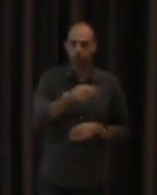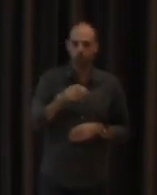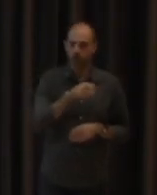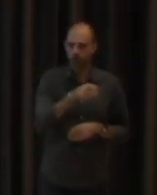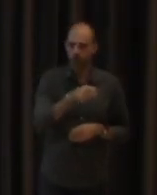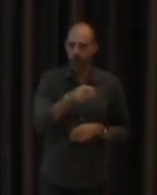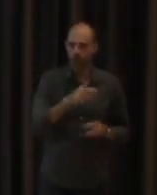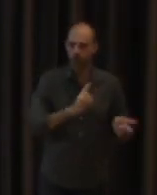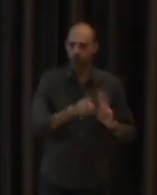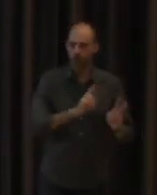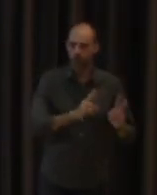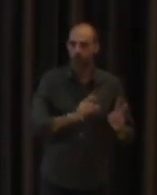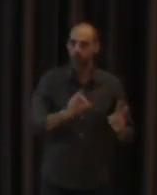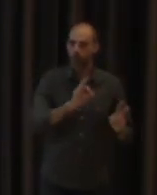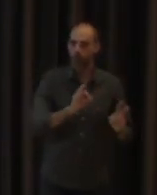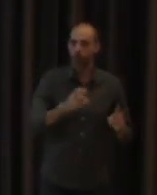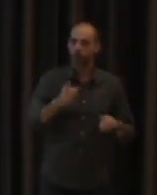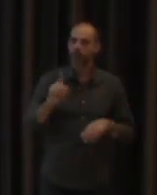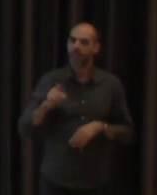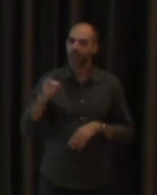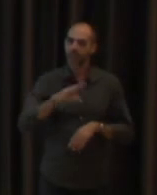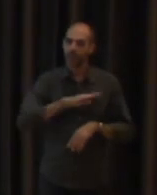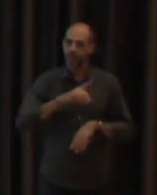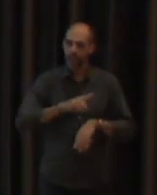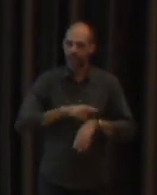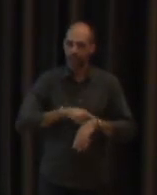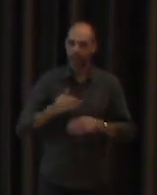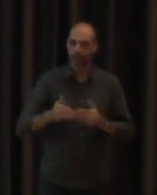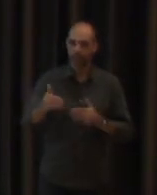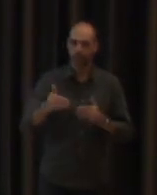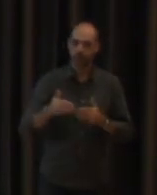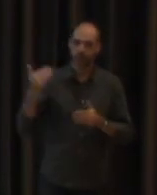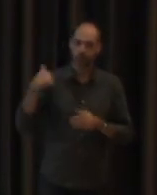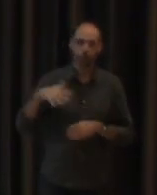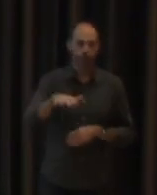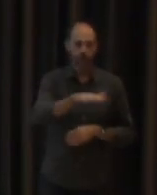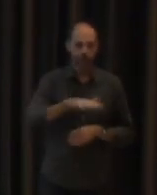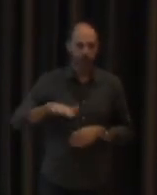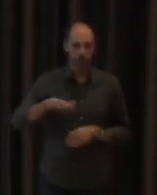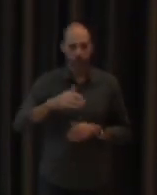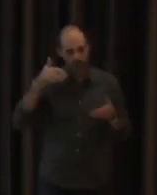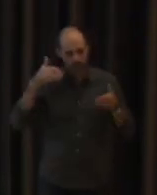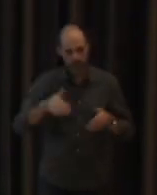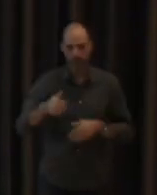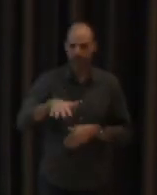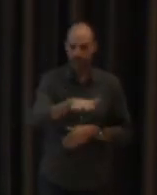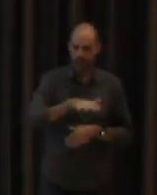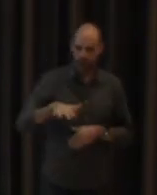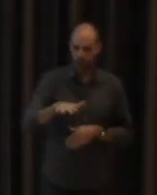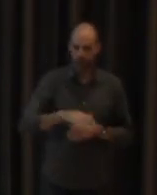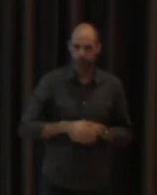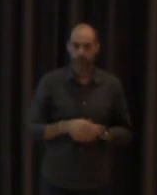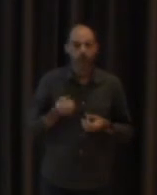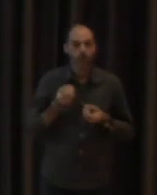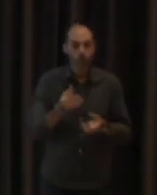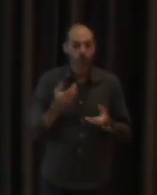interlocutors, de dicci de temps, de dicci de lloc. Ara ens interessa especialment la dicci de lloc. La informació